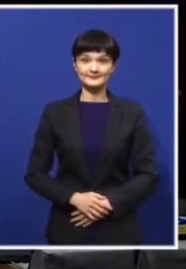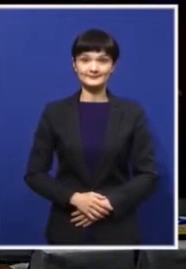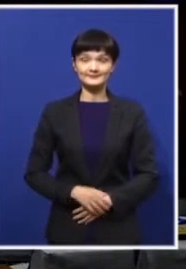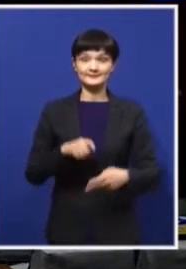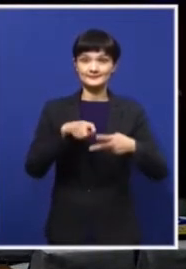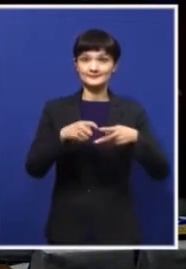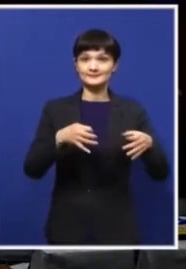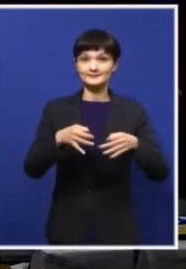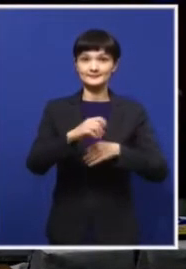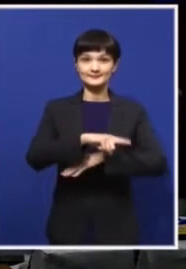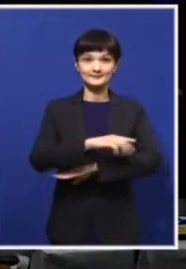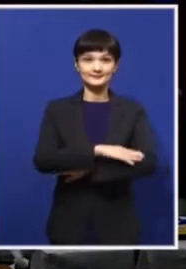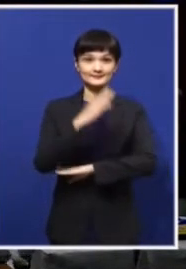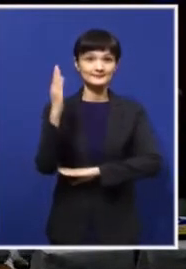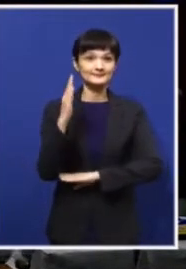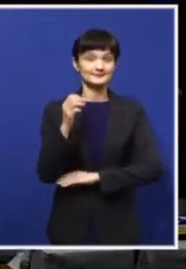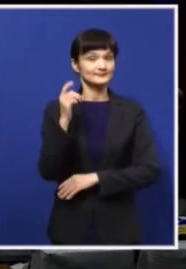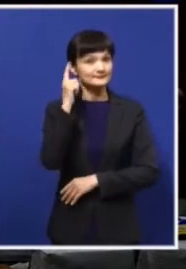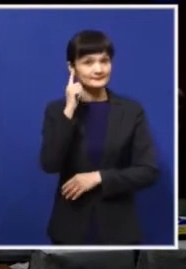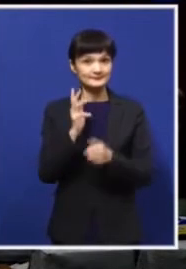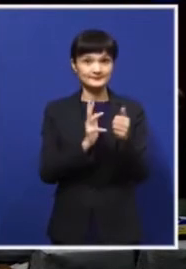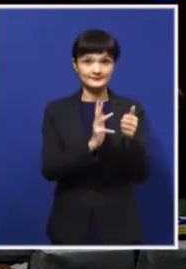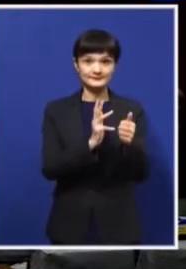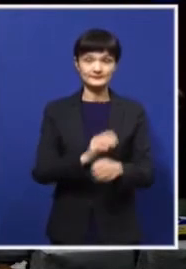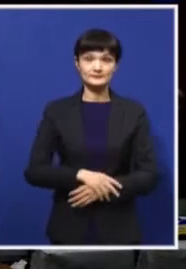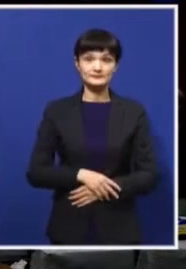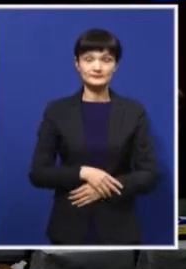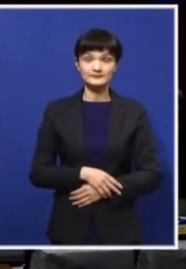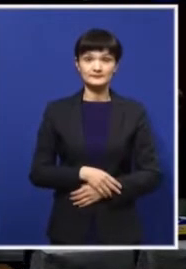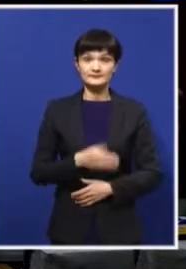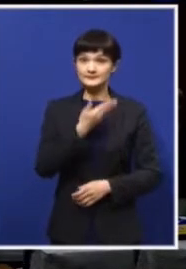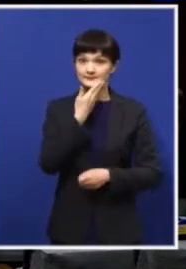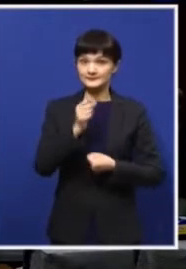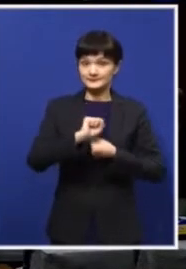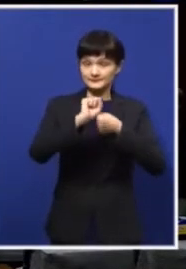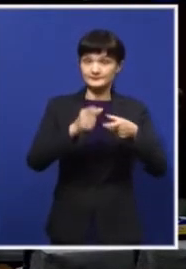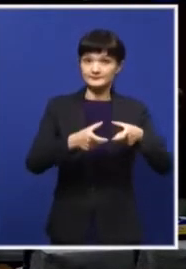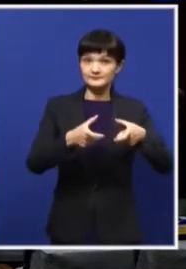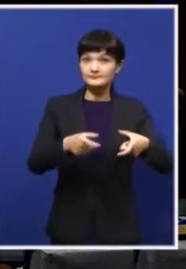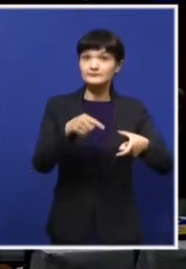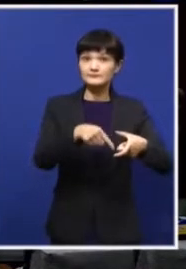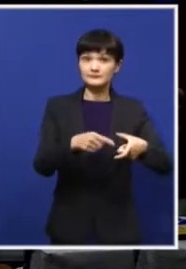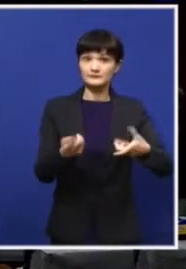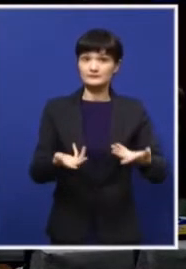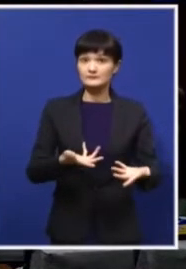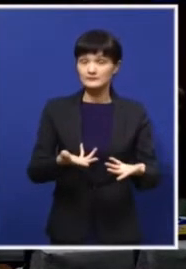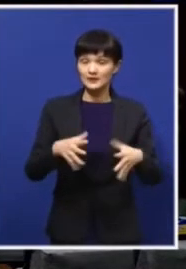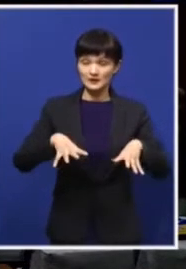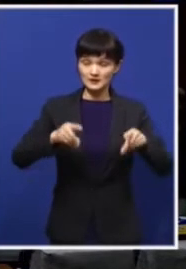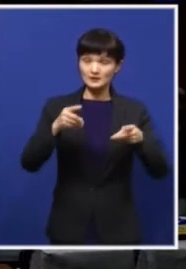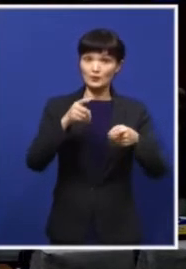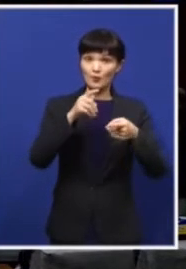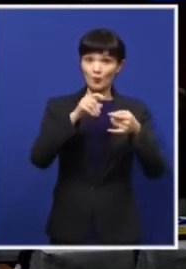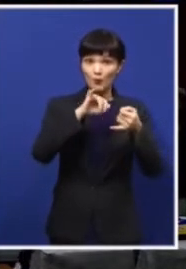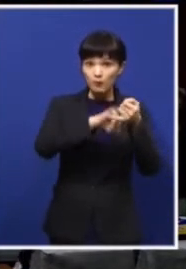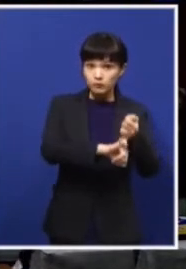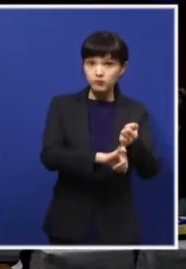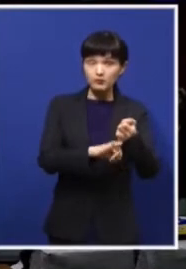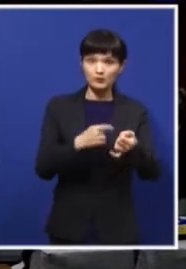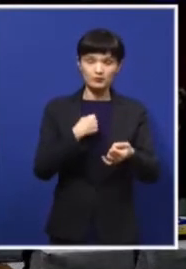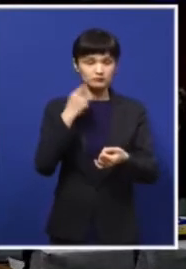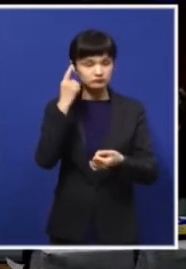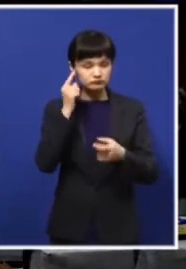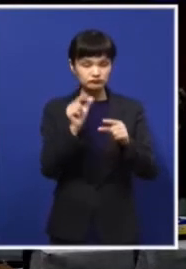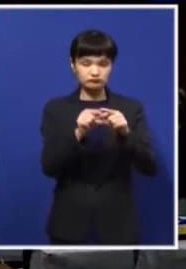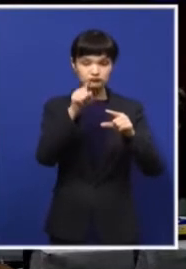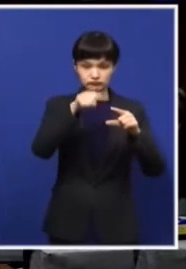工商时报苏秀慧，我想请教一下，就是那个加码券的部分哦。我们在一开始预约登记，不是就有勾选说我要参加加